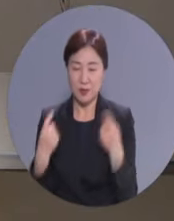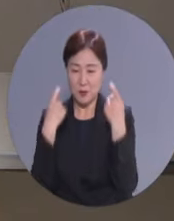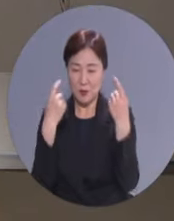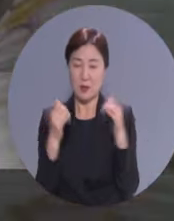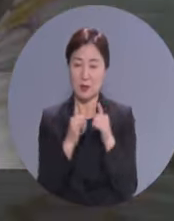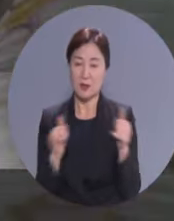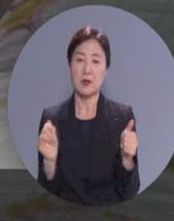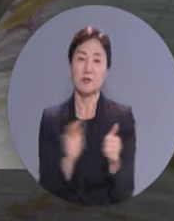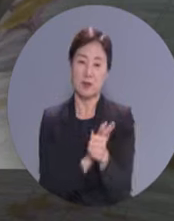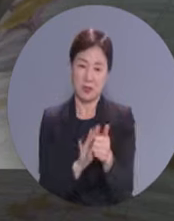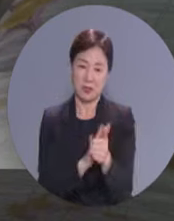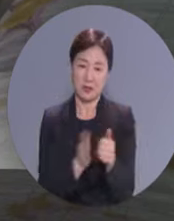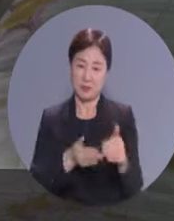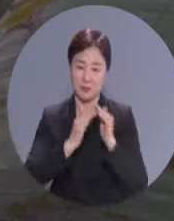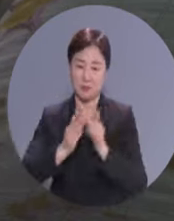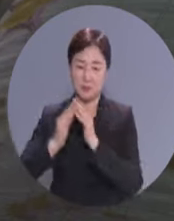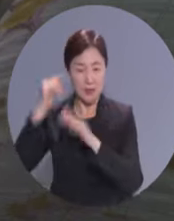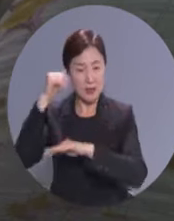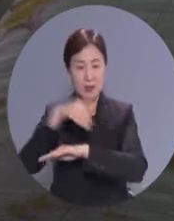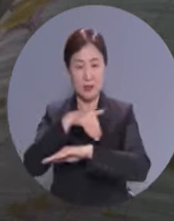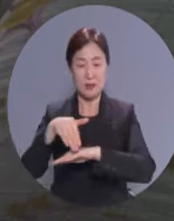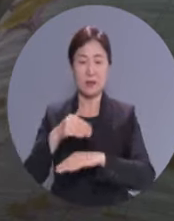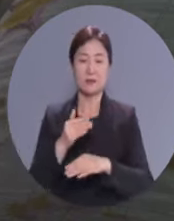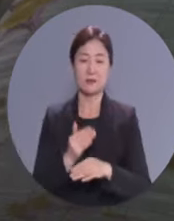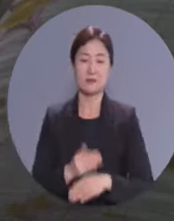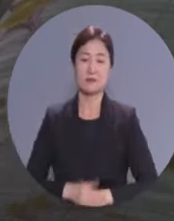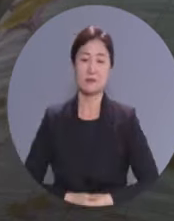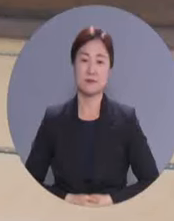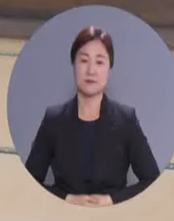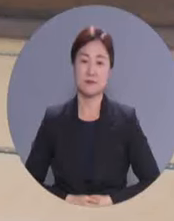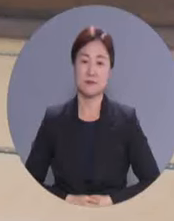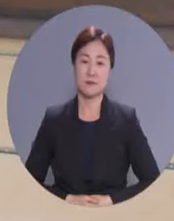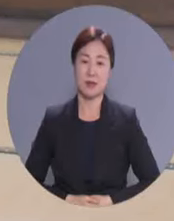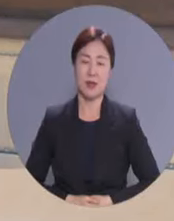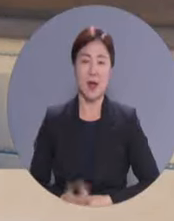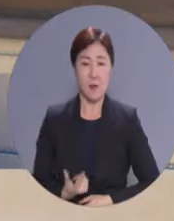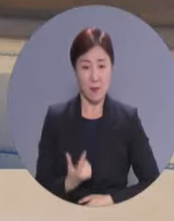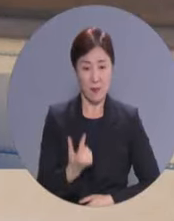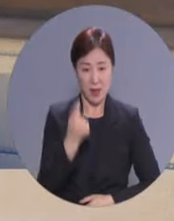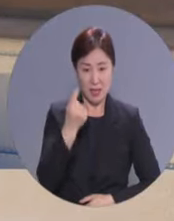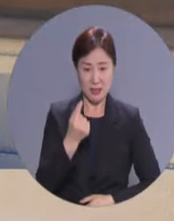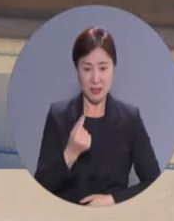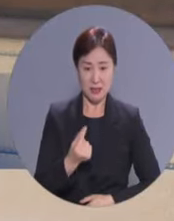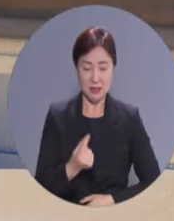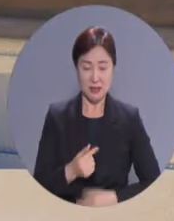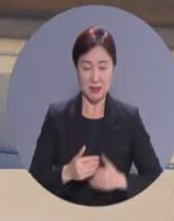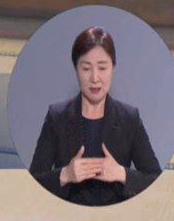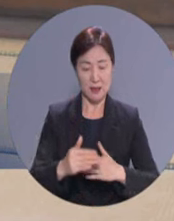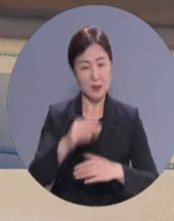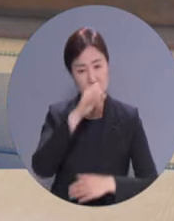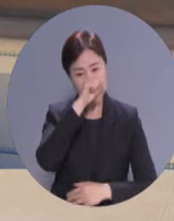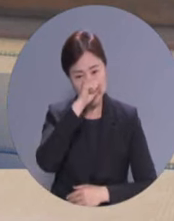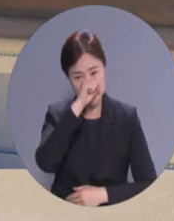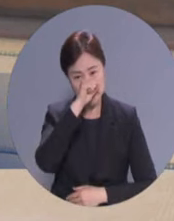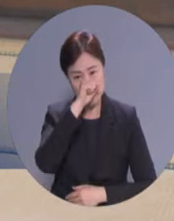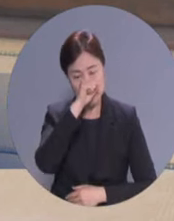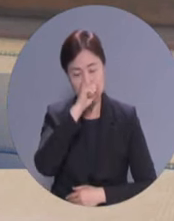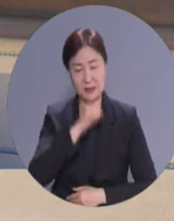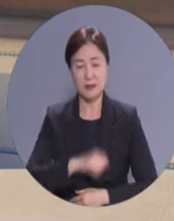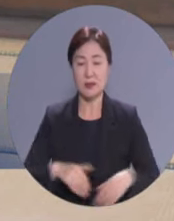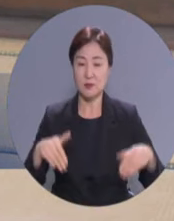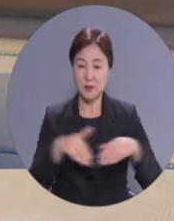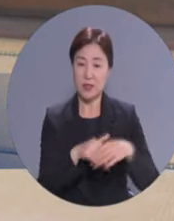위한 편의 시설이 조성되길 기대하고 있습니다 그러니까 저기에에 사업이 집행됐으며